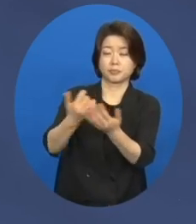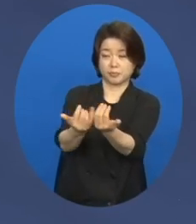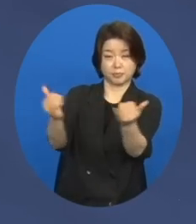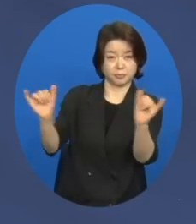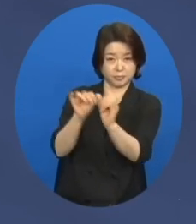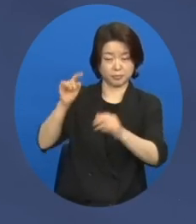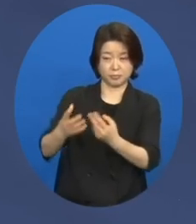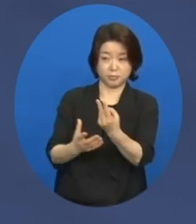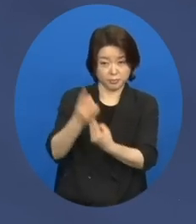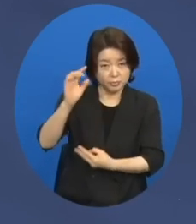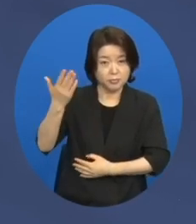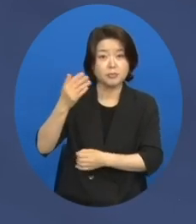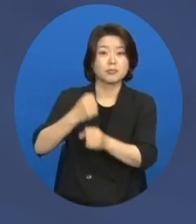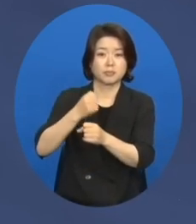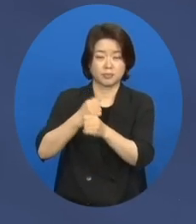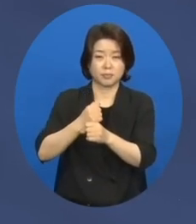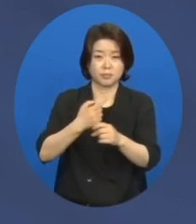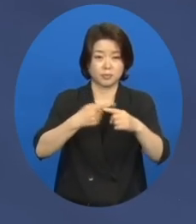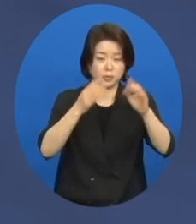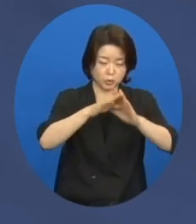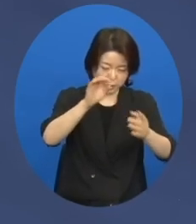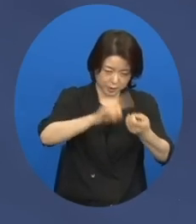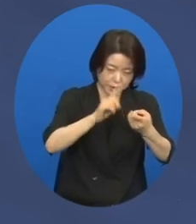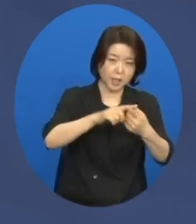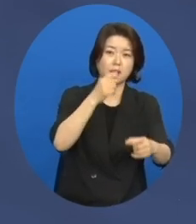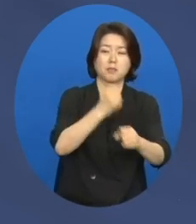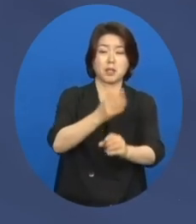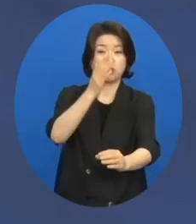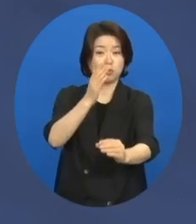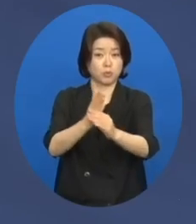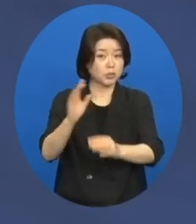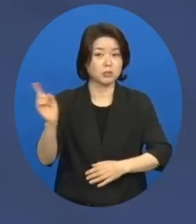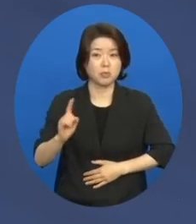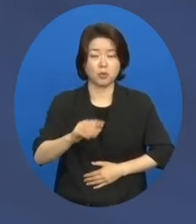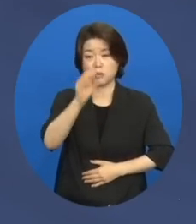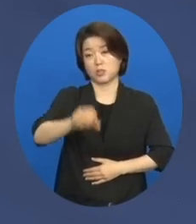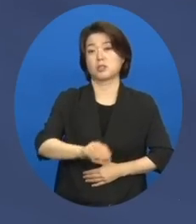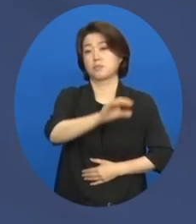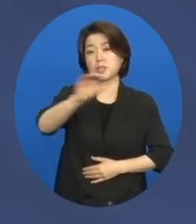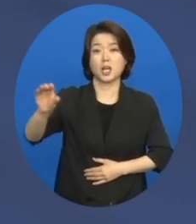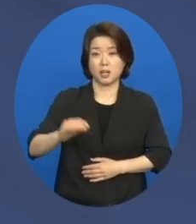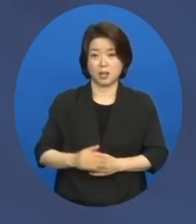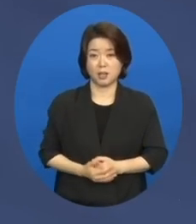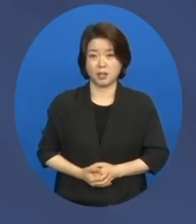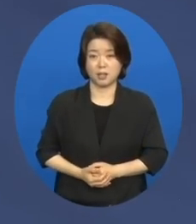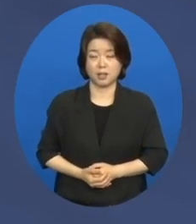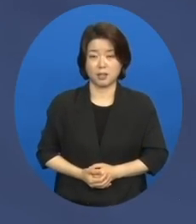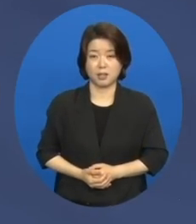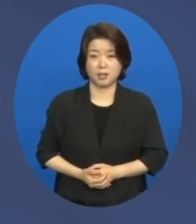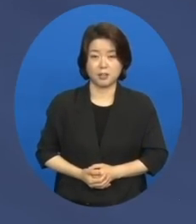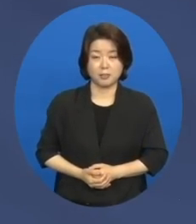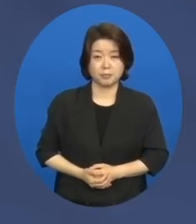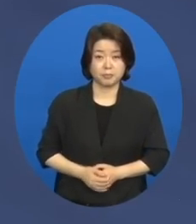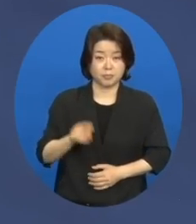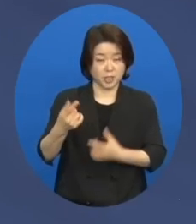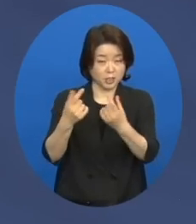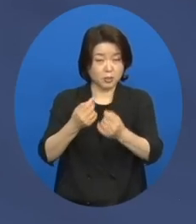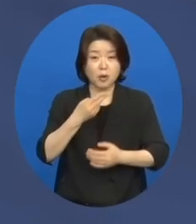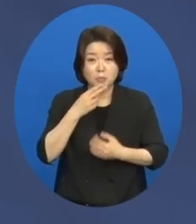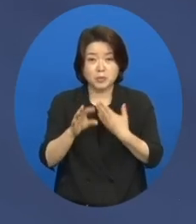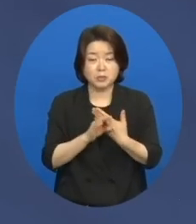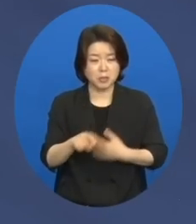공동체를 하나 되게 하는, 교회를 교회 되게 하는 중심이 뭔지 아세요? 십자가예요, 여러분. 안 그러니까